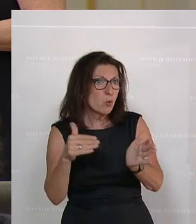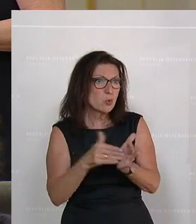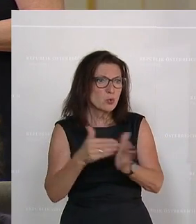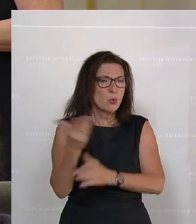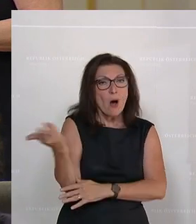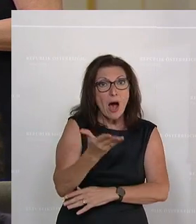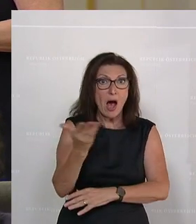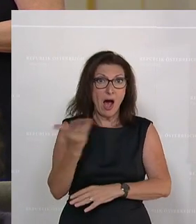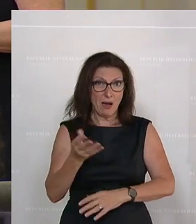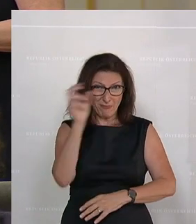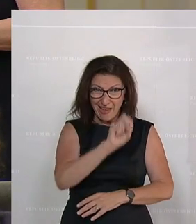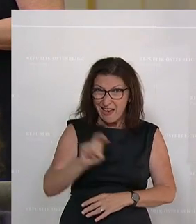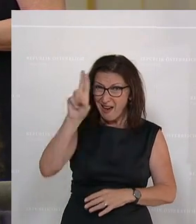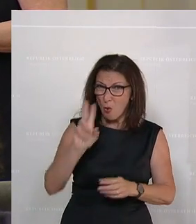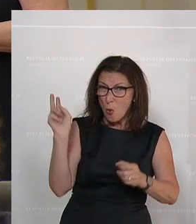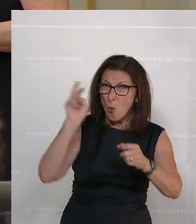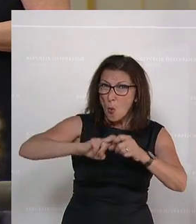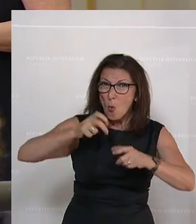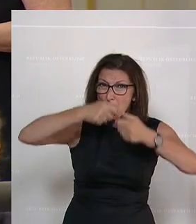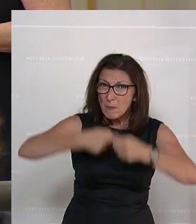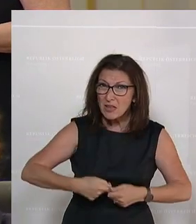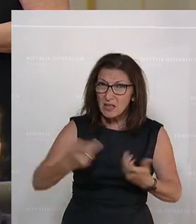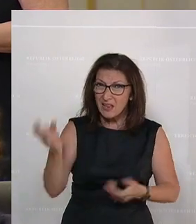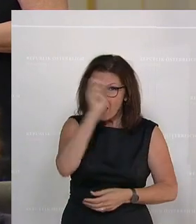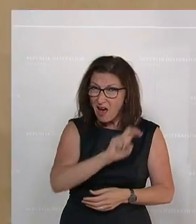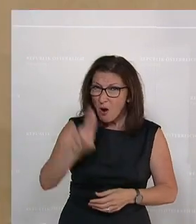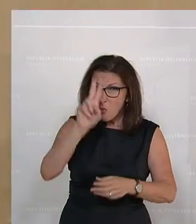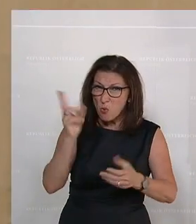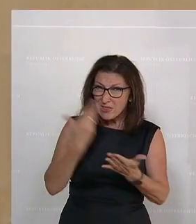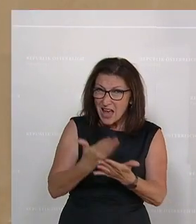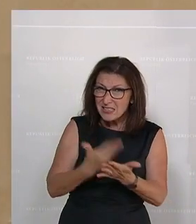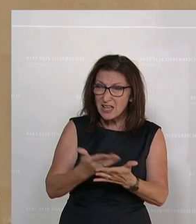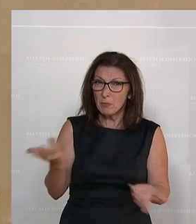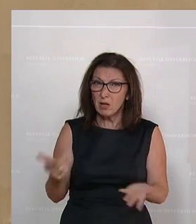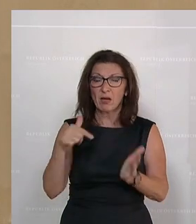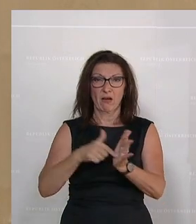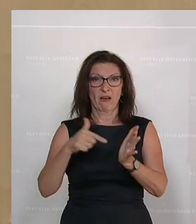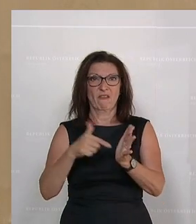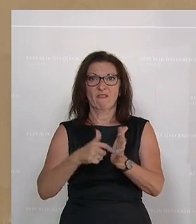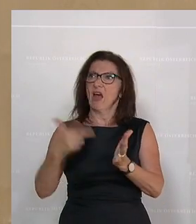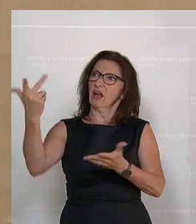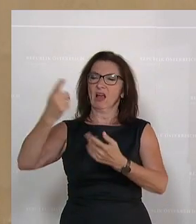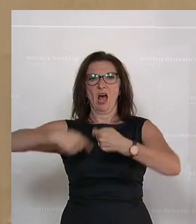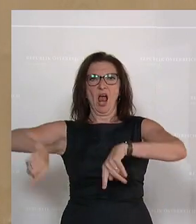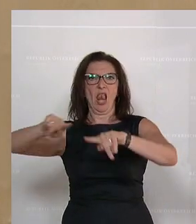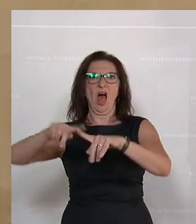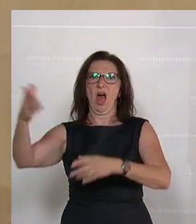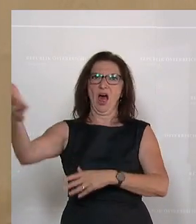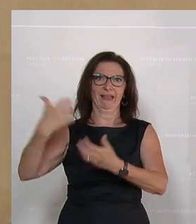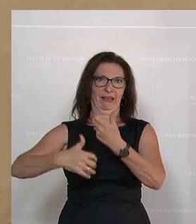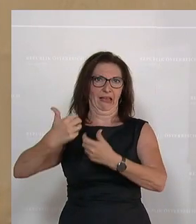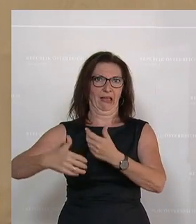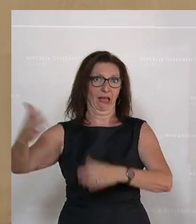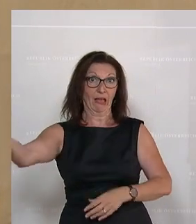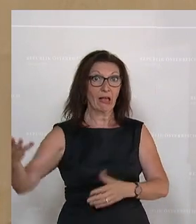für eine eu-mitgliedschaft der europäischen union weil wir einer kriegsführenden nation keine energie abnehmen können wo doch